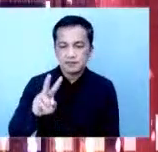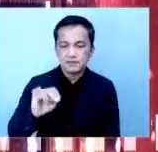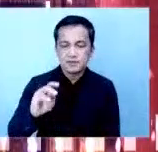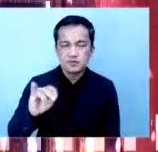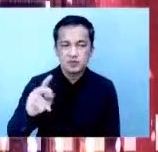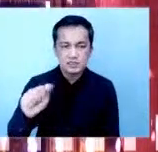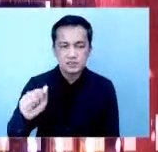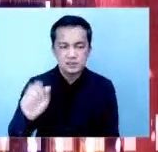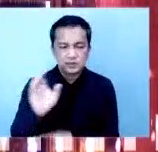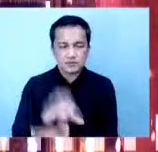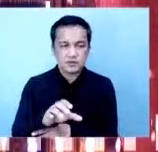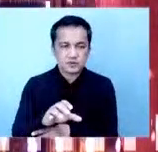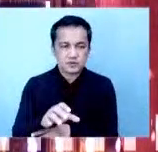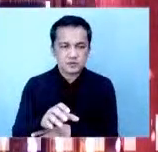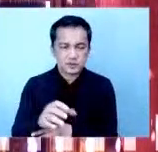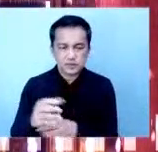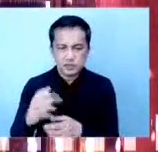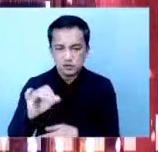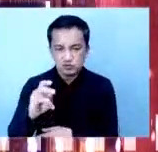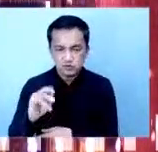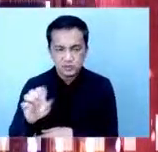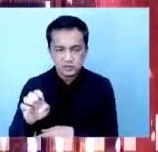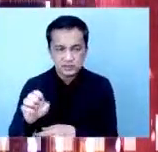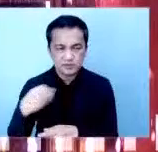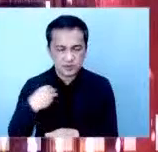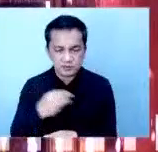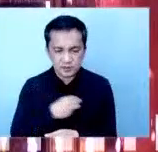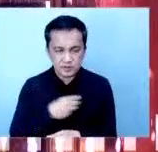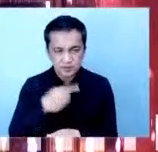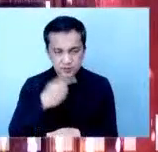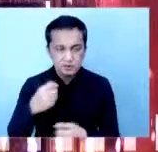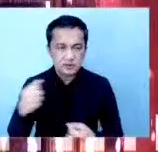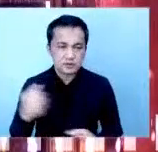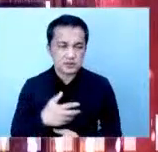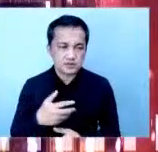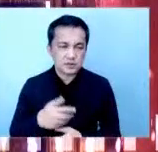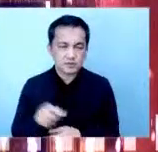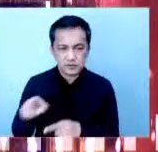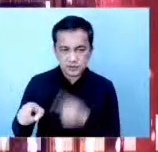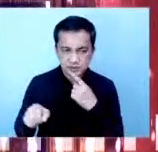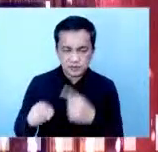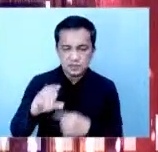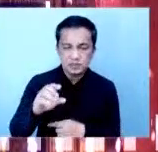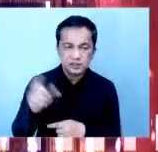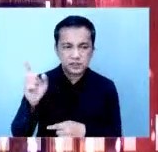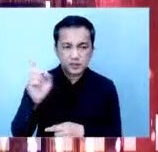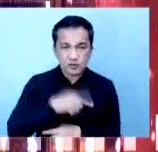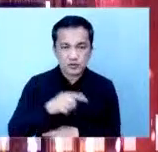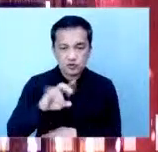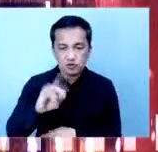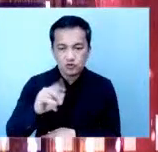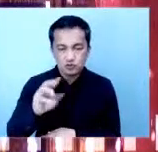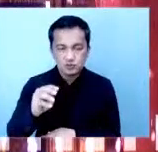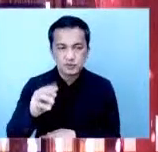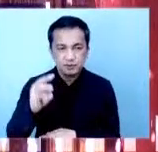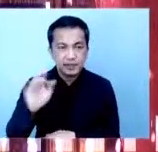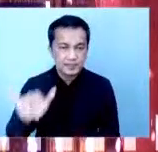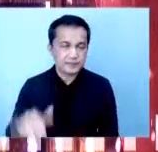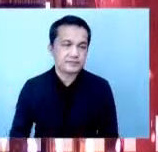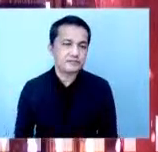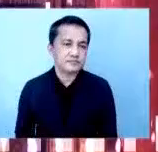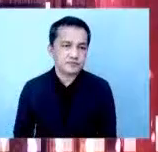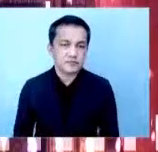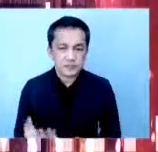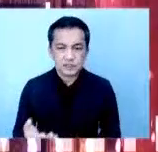napilitan lang ang mga nag-consolidate nilang membro dahil sa takot na maituring silang kolorong pagsapit ng Mayo. Matatanda ang naghain